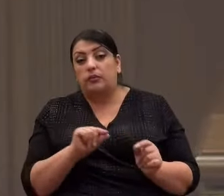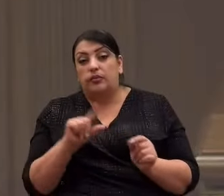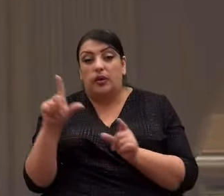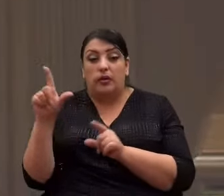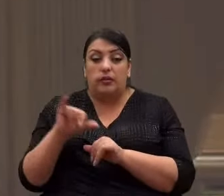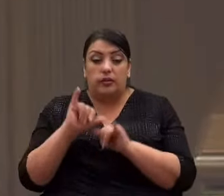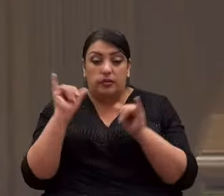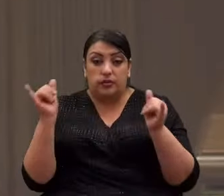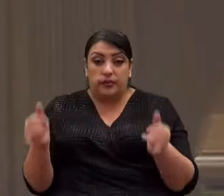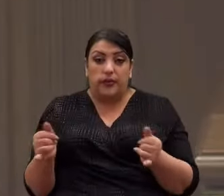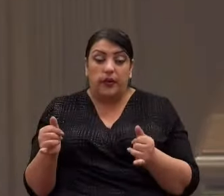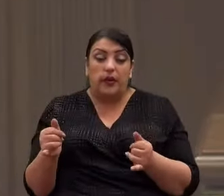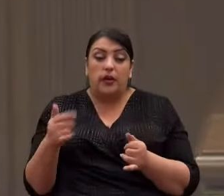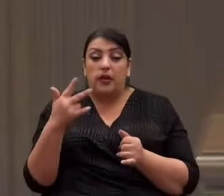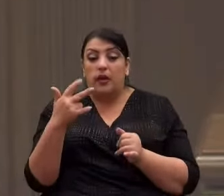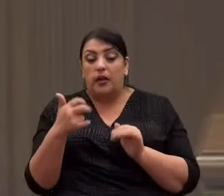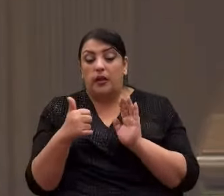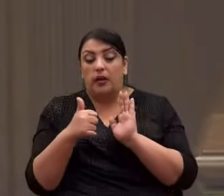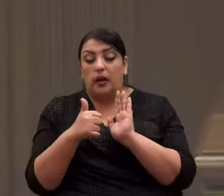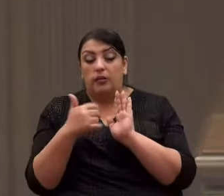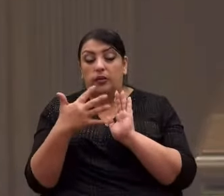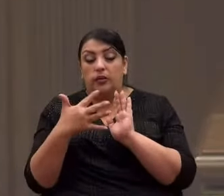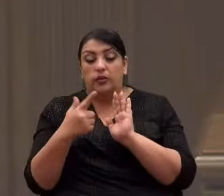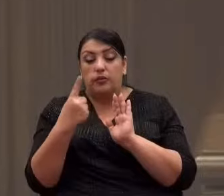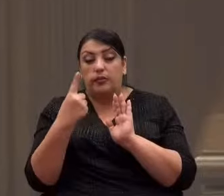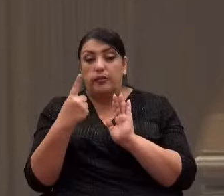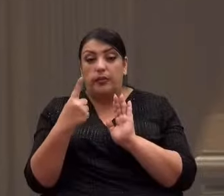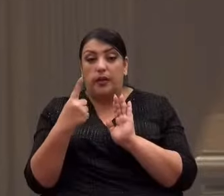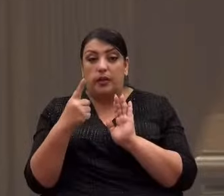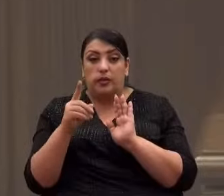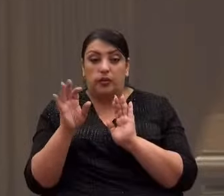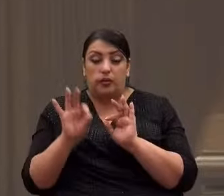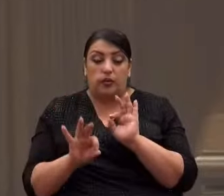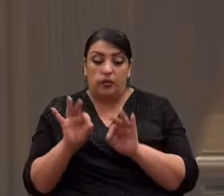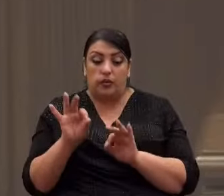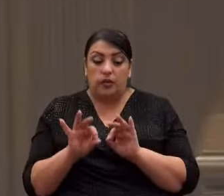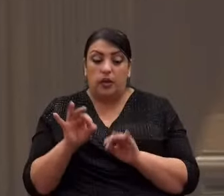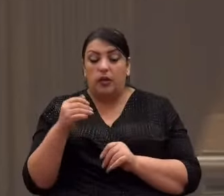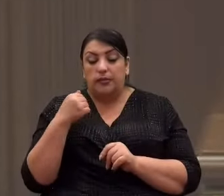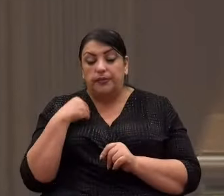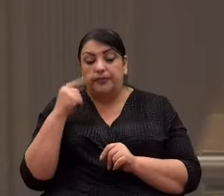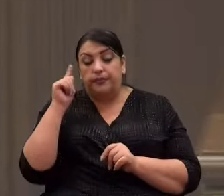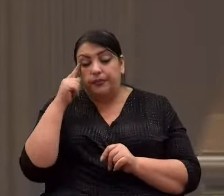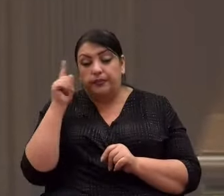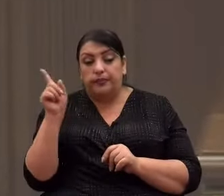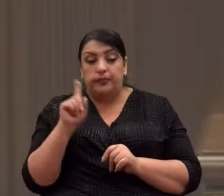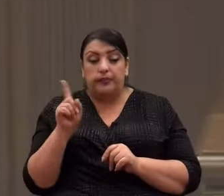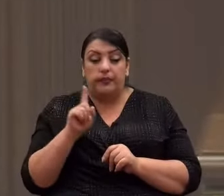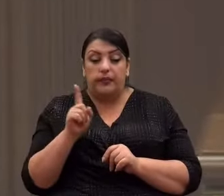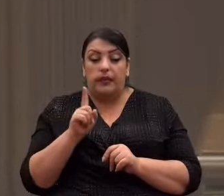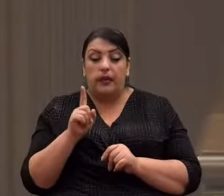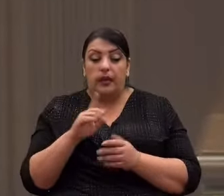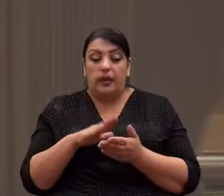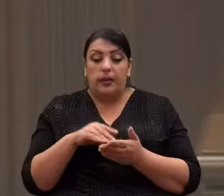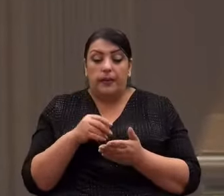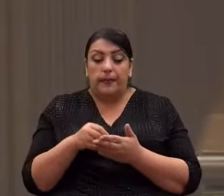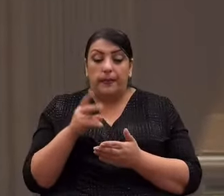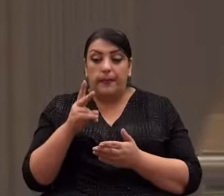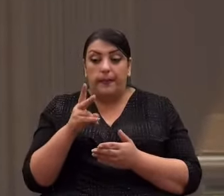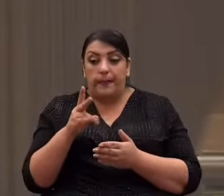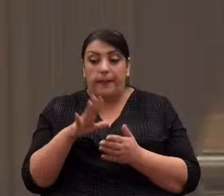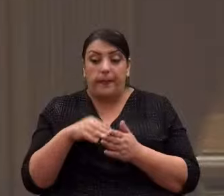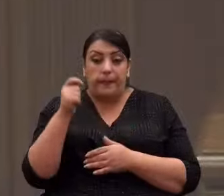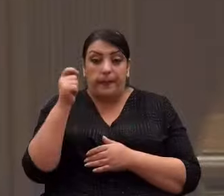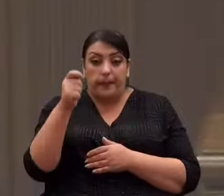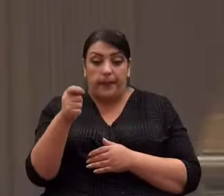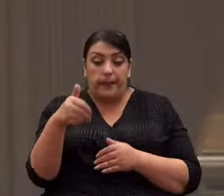խնդրում ուշադրություն, 351%։ Հարկ է մամարում նշել, որ բոլոր այն վարույթներով, որոնցով որոշումներ